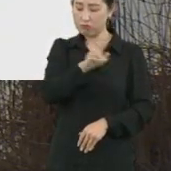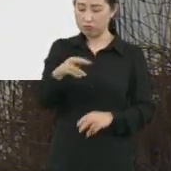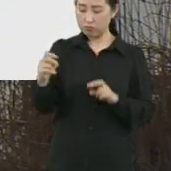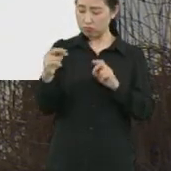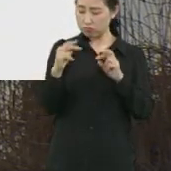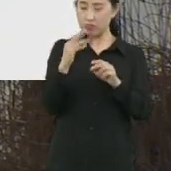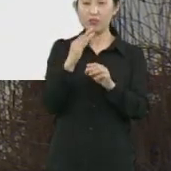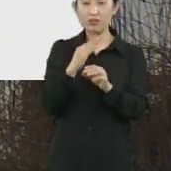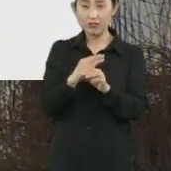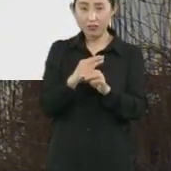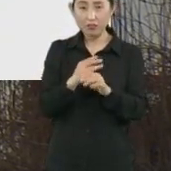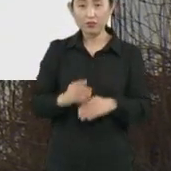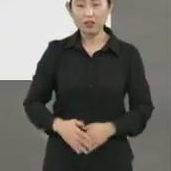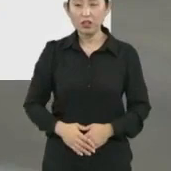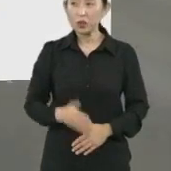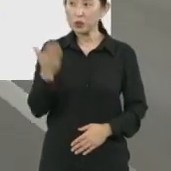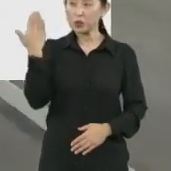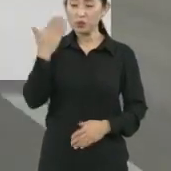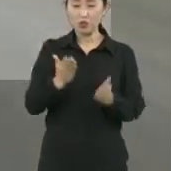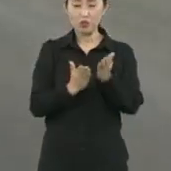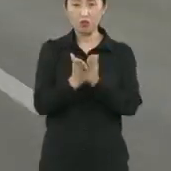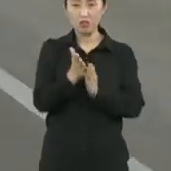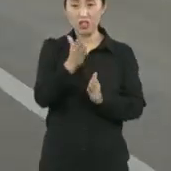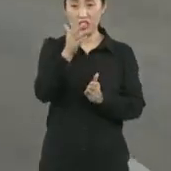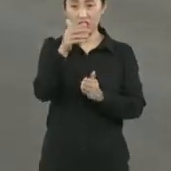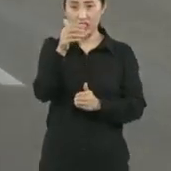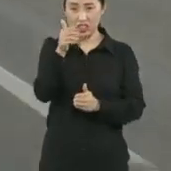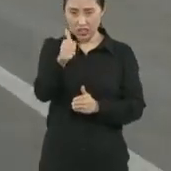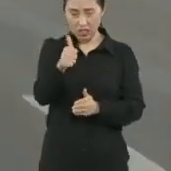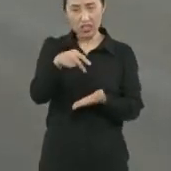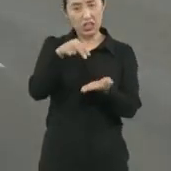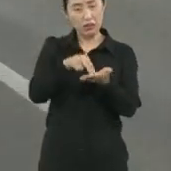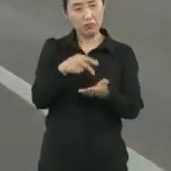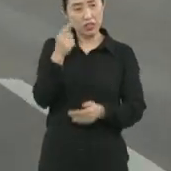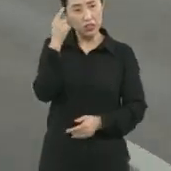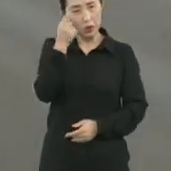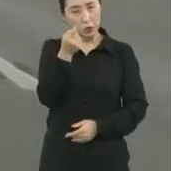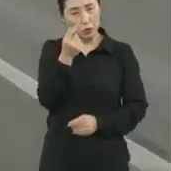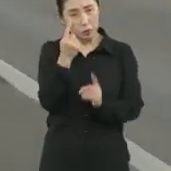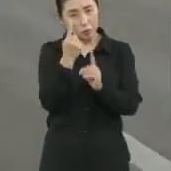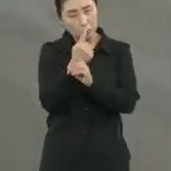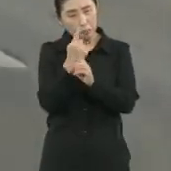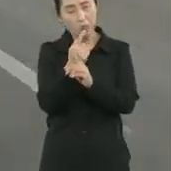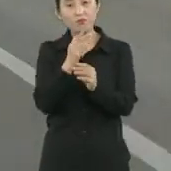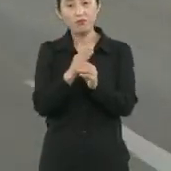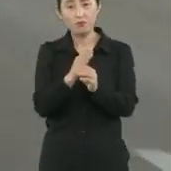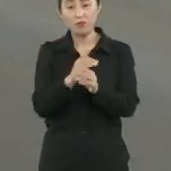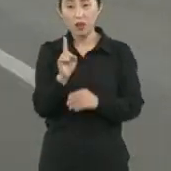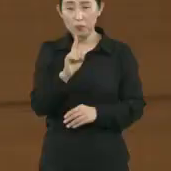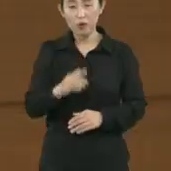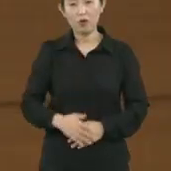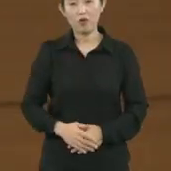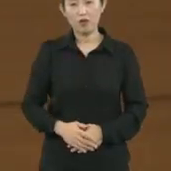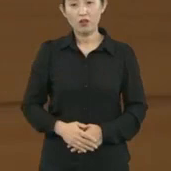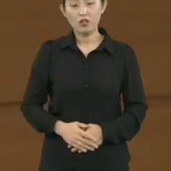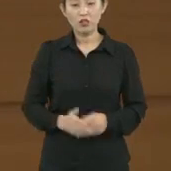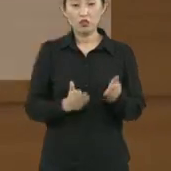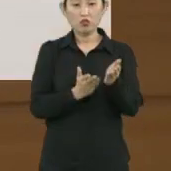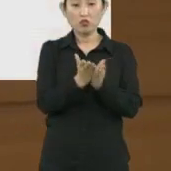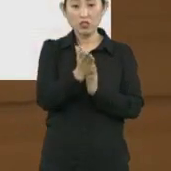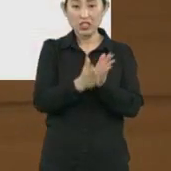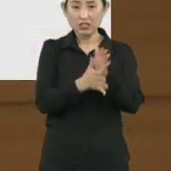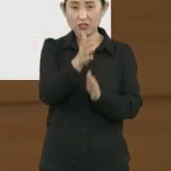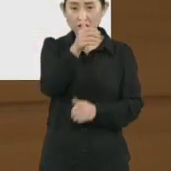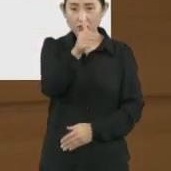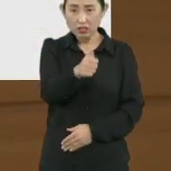팽팽히 맞서는 상황인데 최근 군산시의 입장에 약간의 변화가 감지되고 있습니다. 최근에 이제